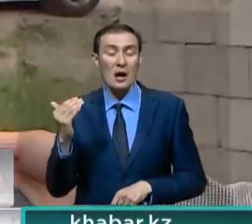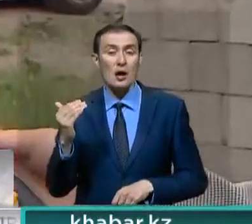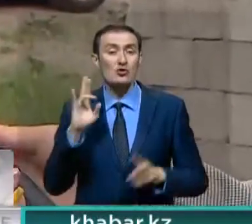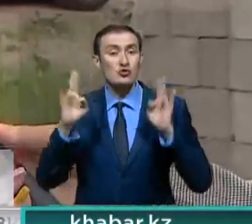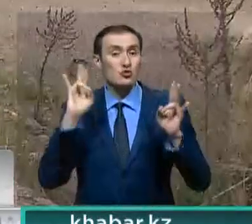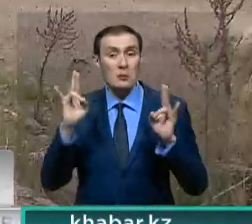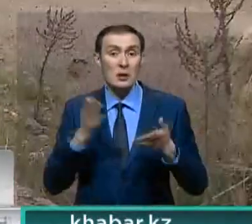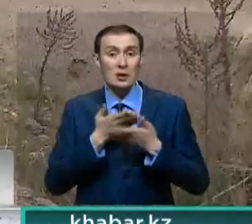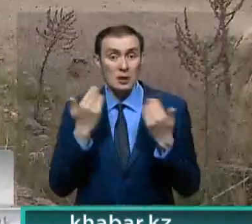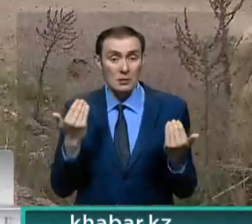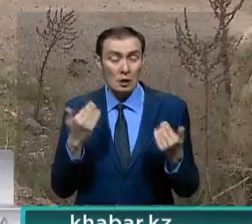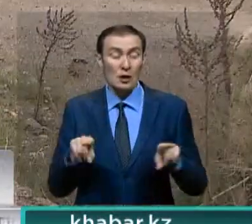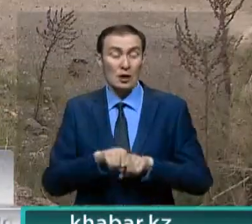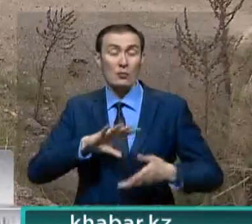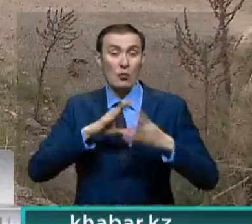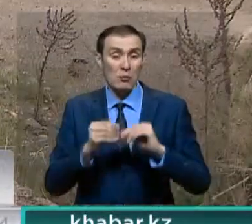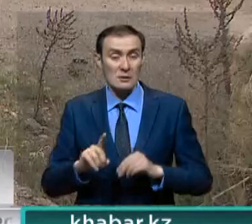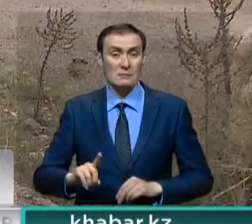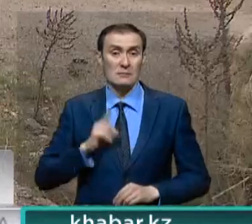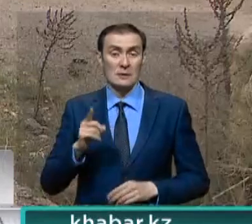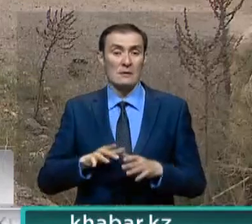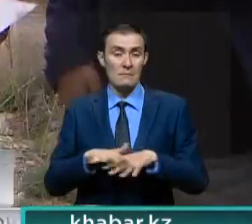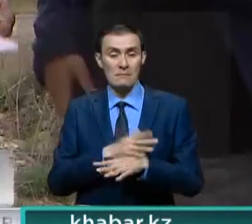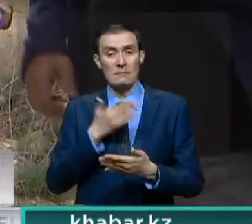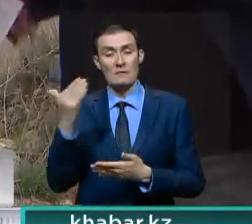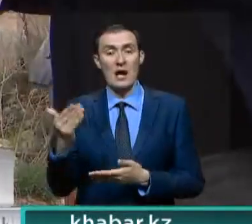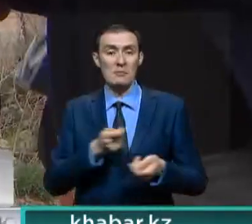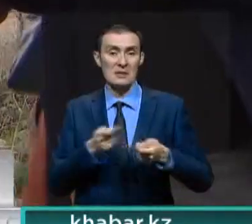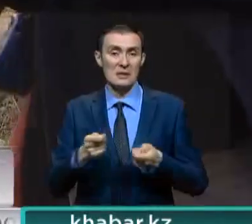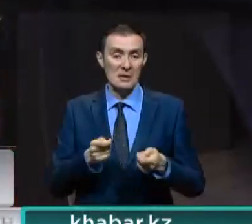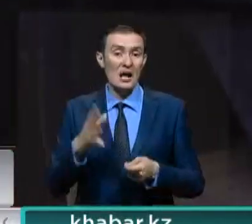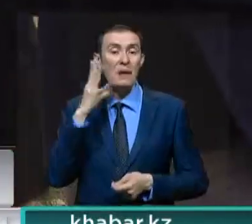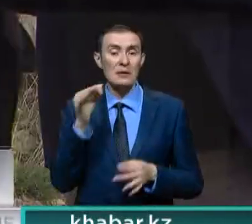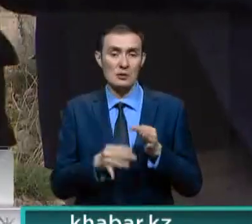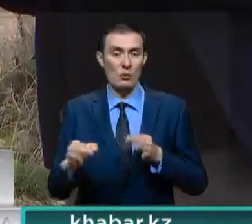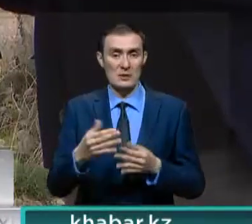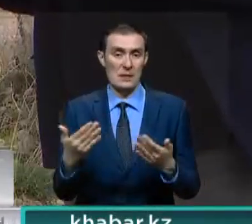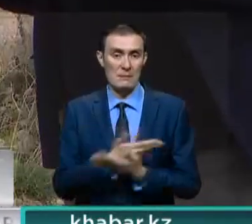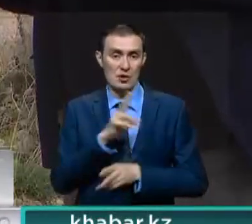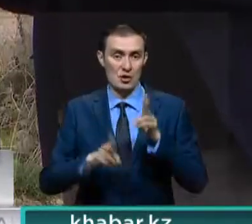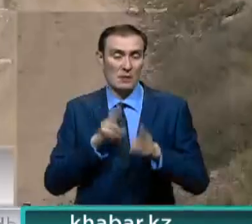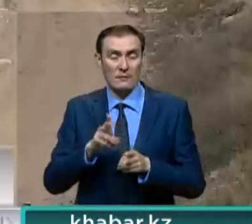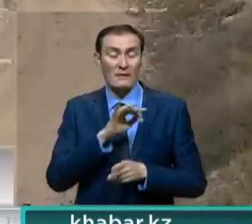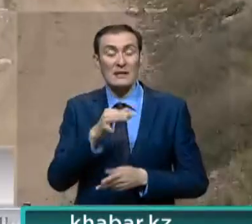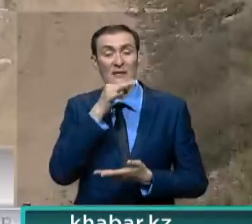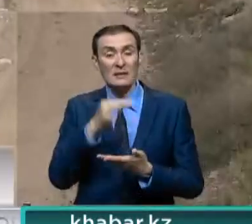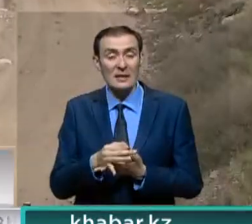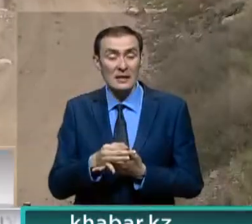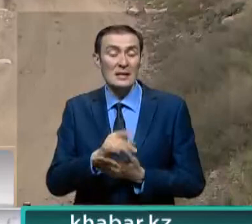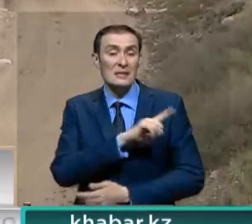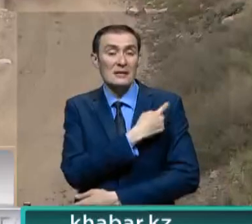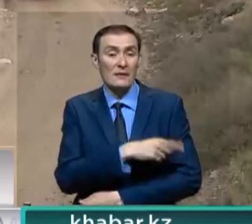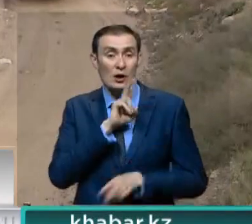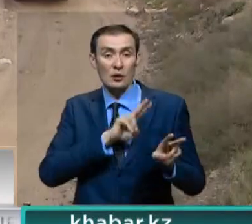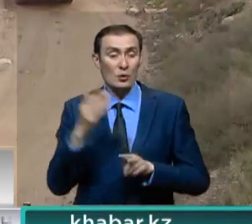не имеется. Таким образом, вектор возмущения был перенаправлен в сторону администрации Алматинской области. В официальном ответе управления